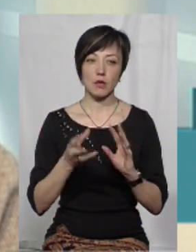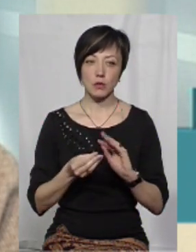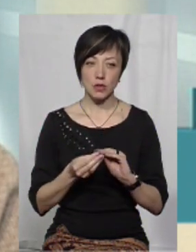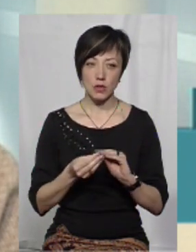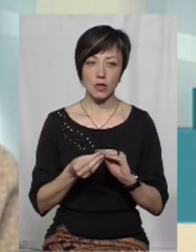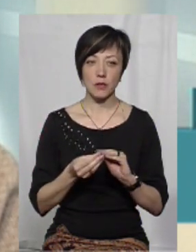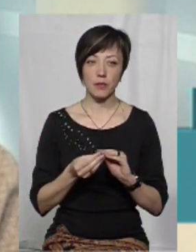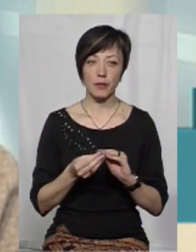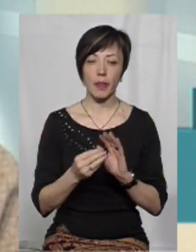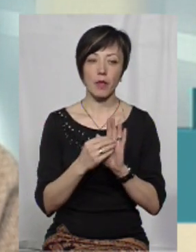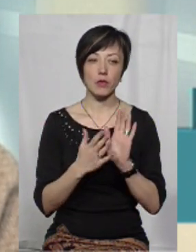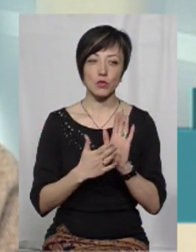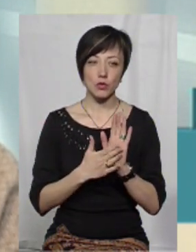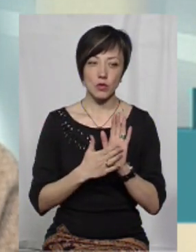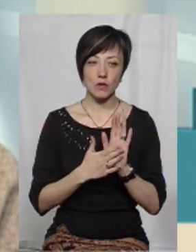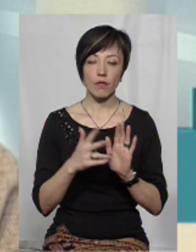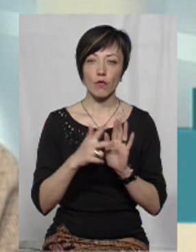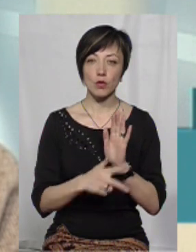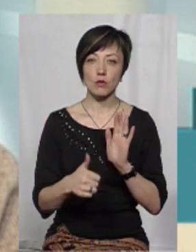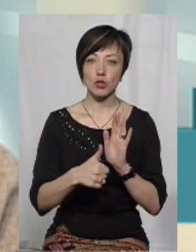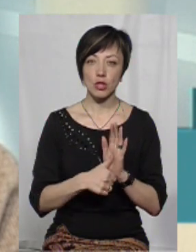на диспансерном учете состоит